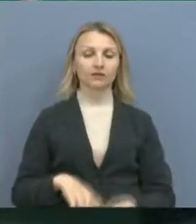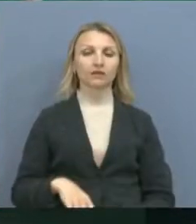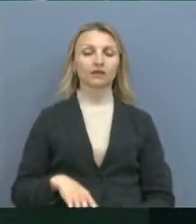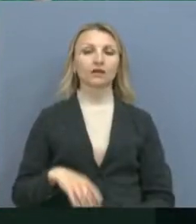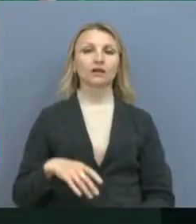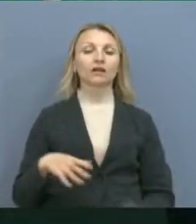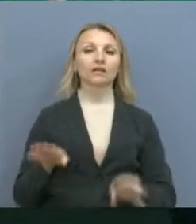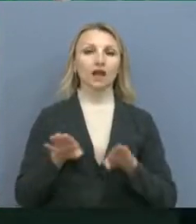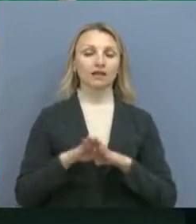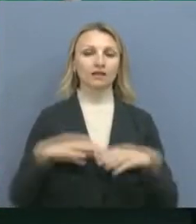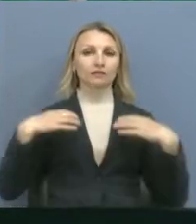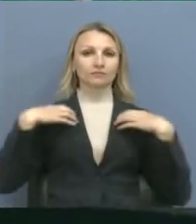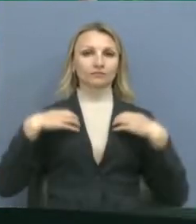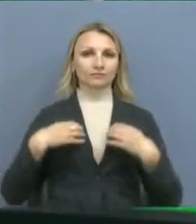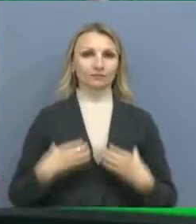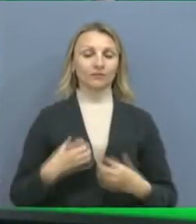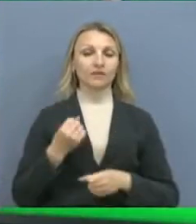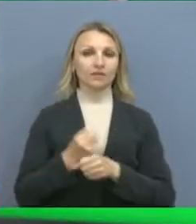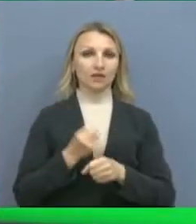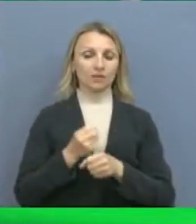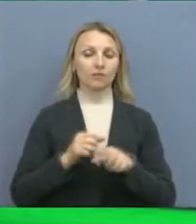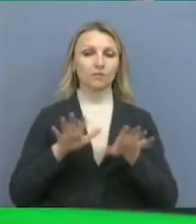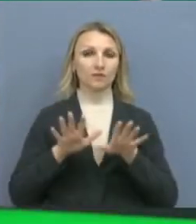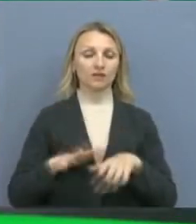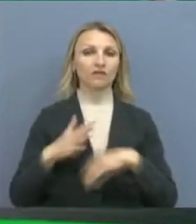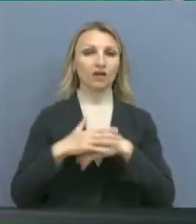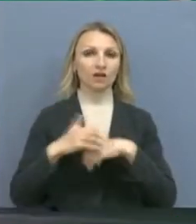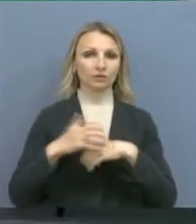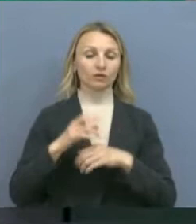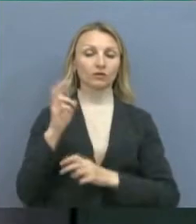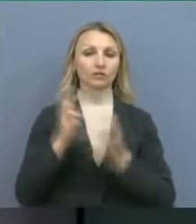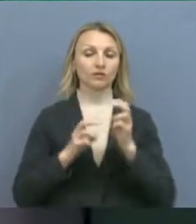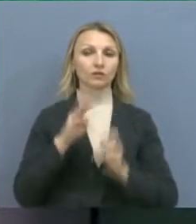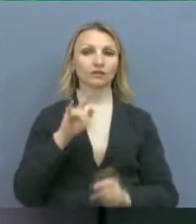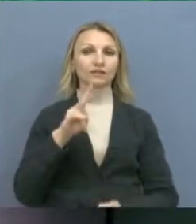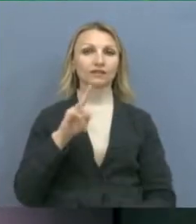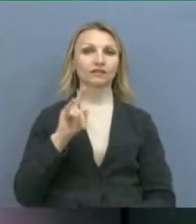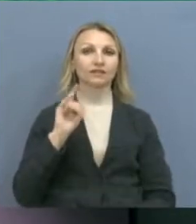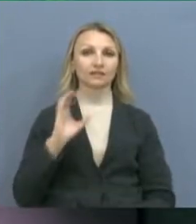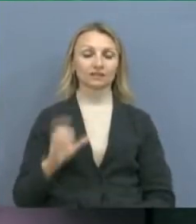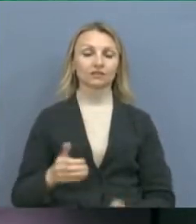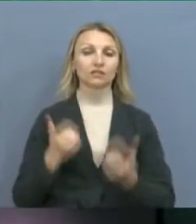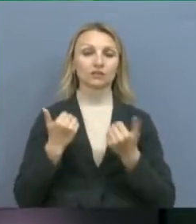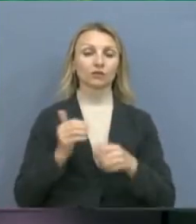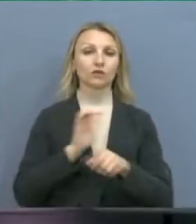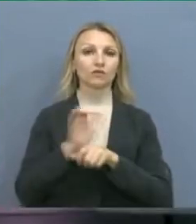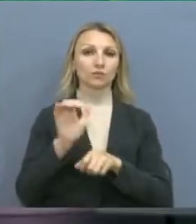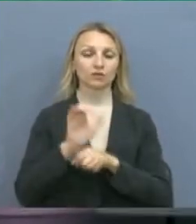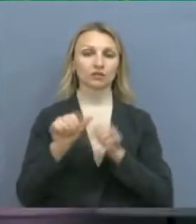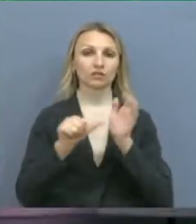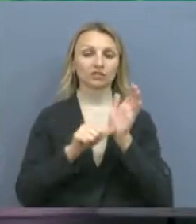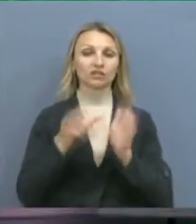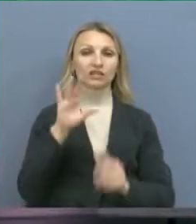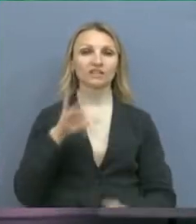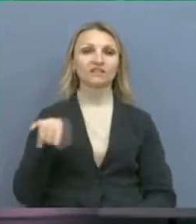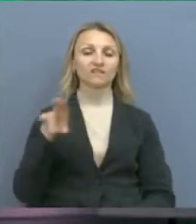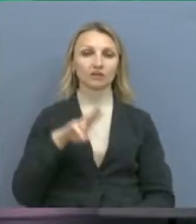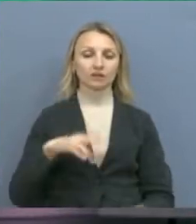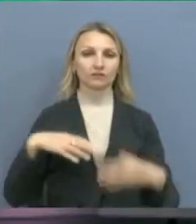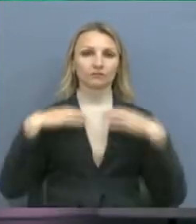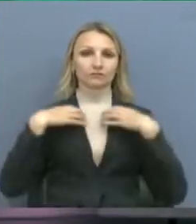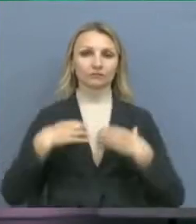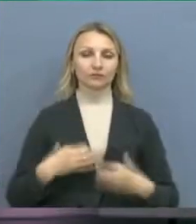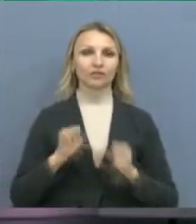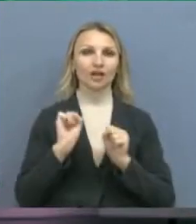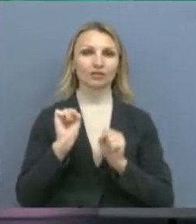Непробиваемые бронежилеты производят в городе Кокшетау на заводе ТНС. Сегодня предприятие выпускает целых 6 видов бронированных жилетов